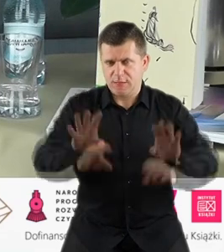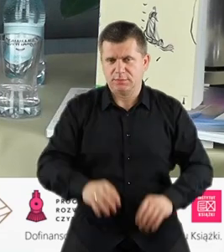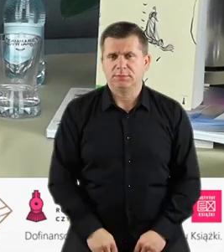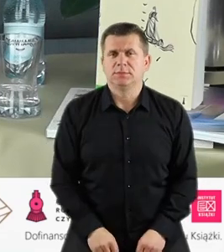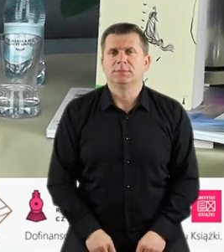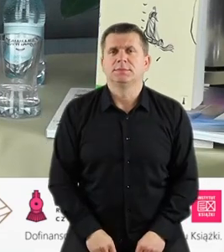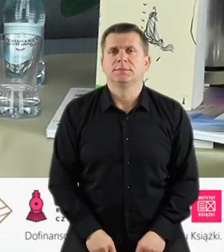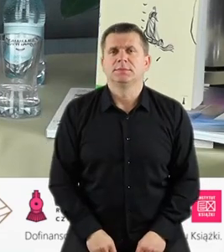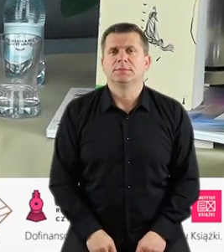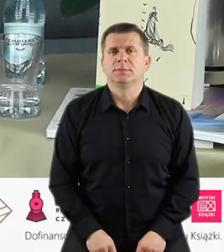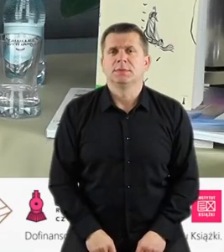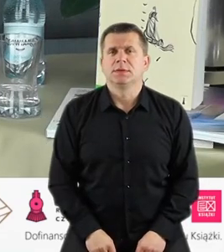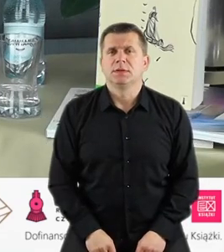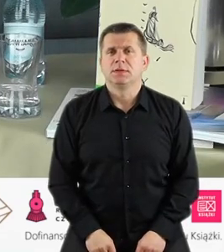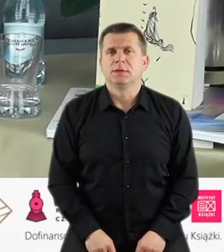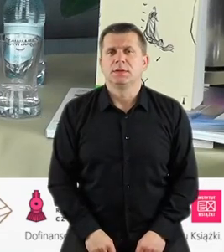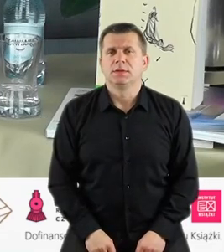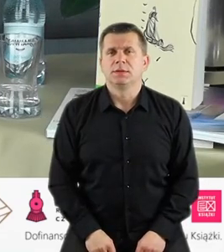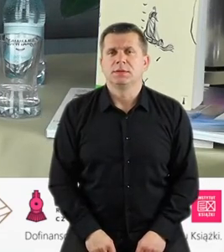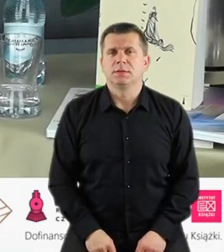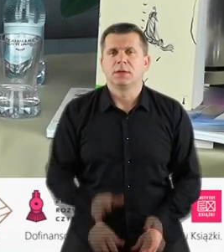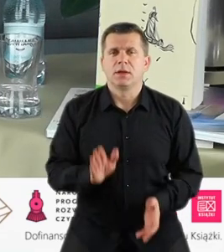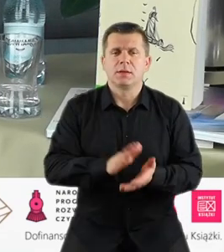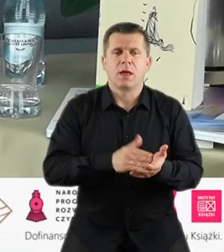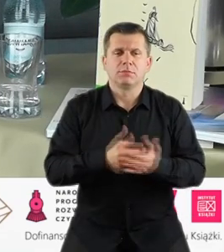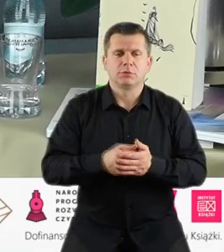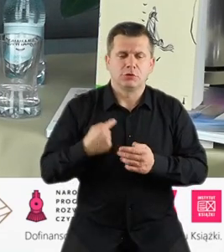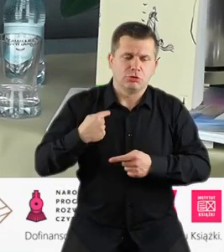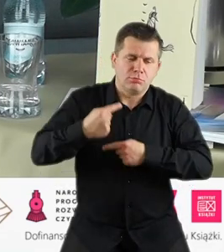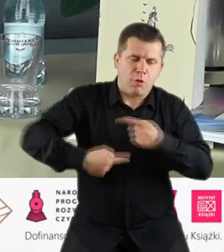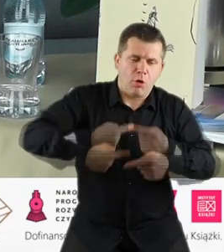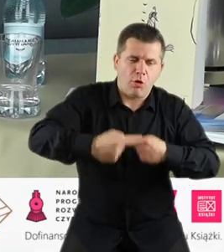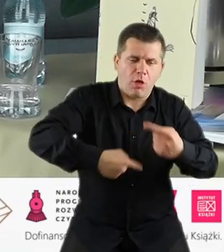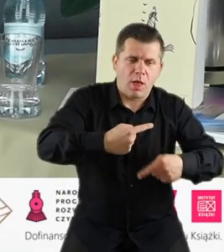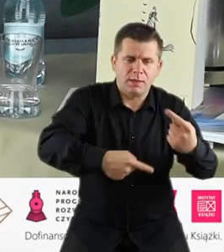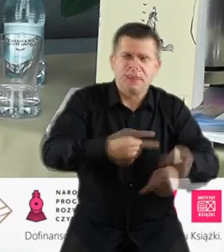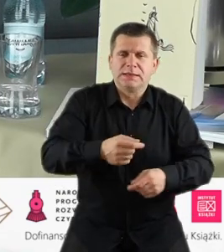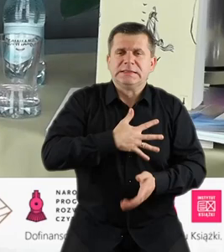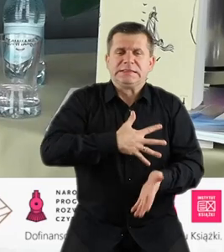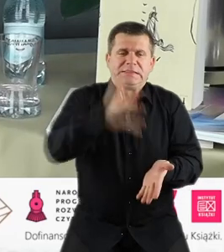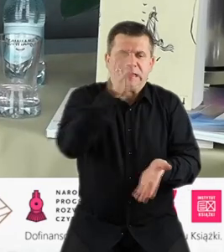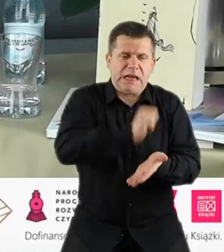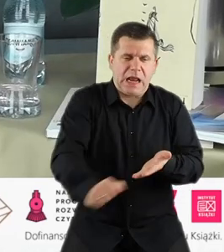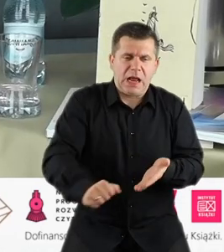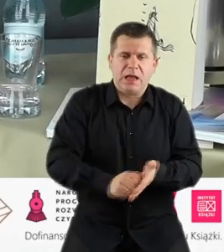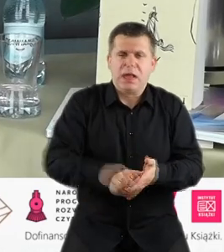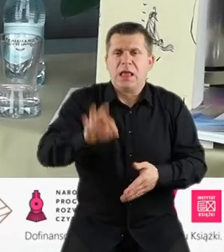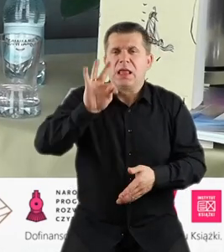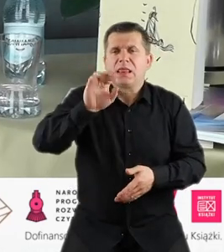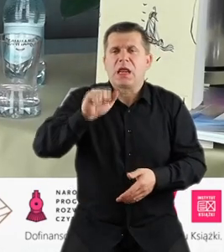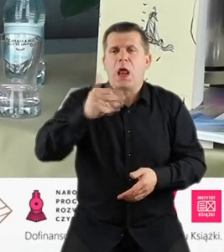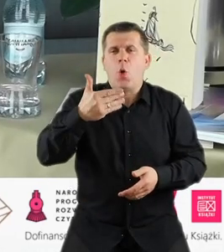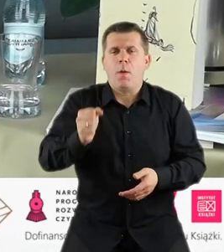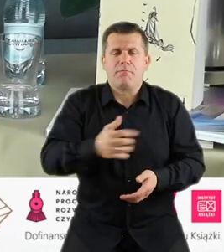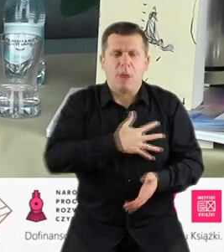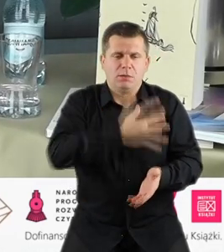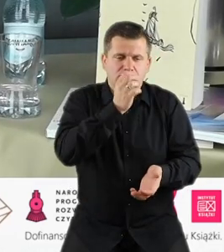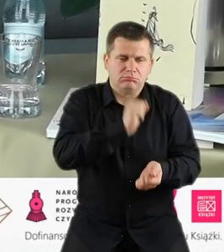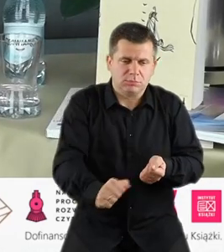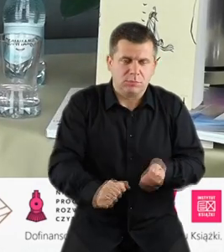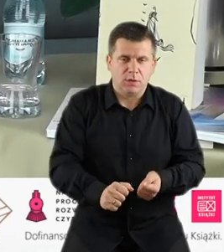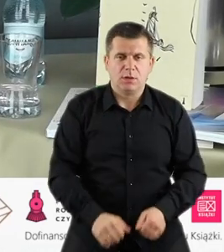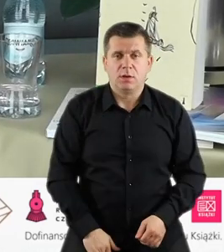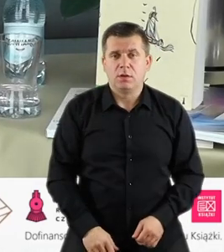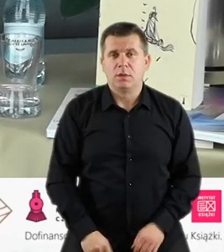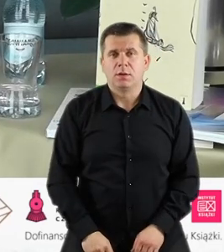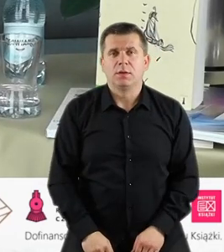zbadane. I że na przykład dziedziczenie strachu, dziedziczenie traumy, tak? Czy pamięć. To déjà